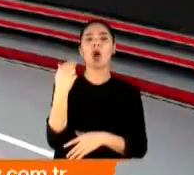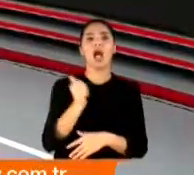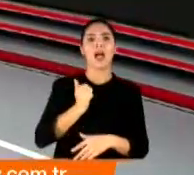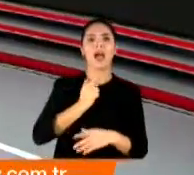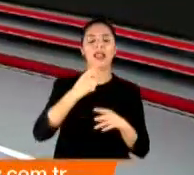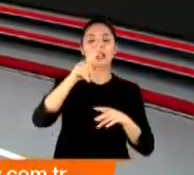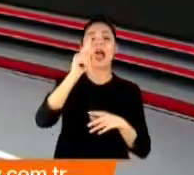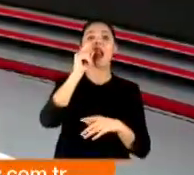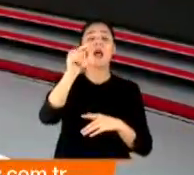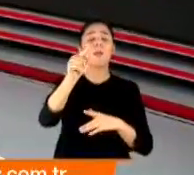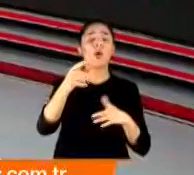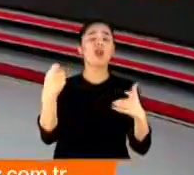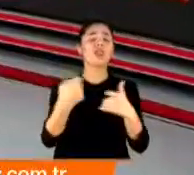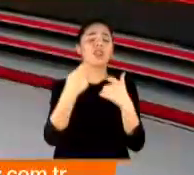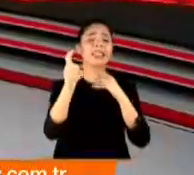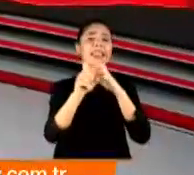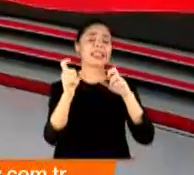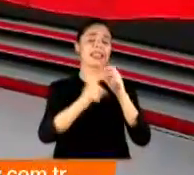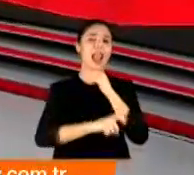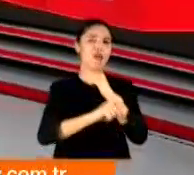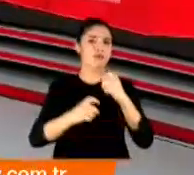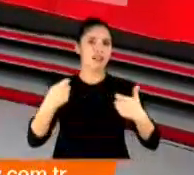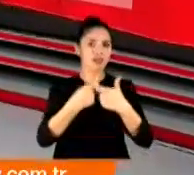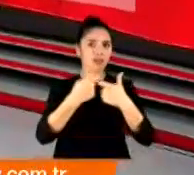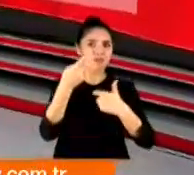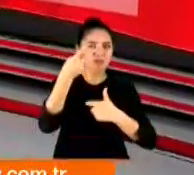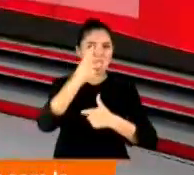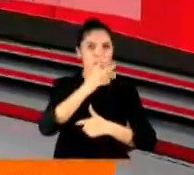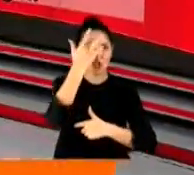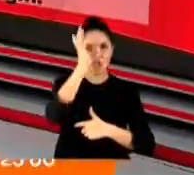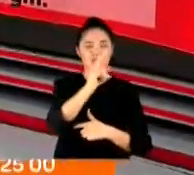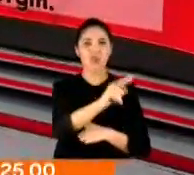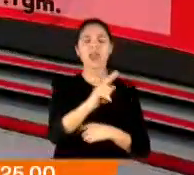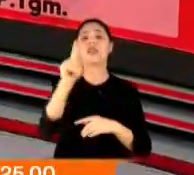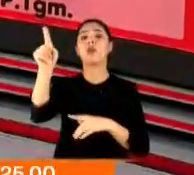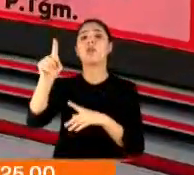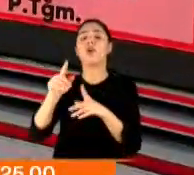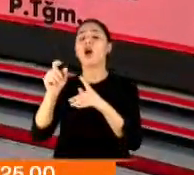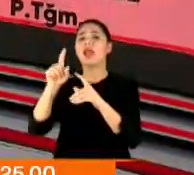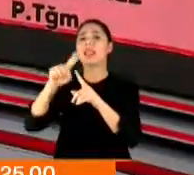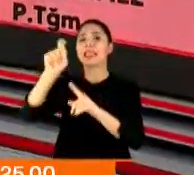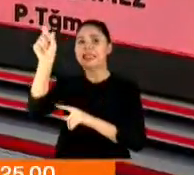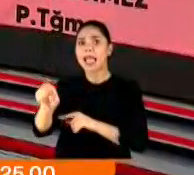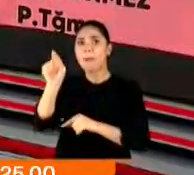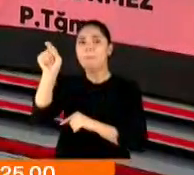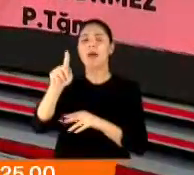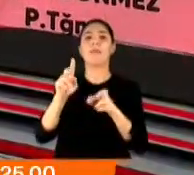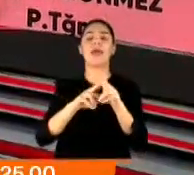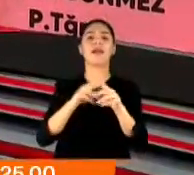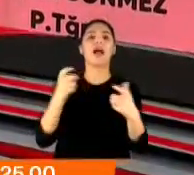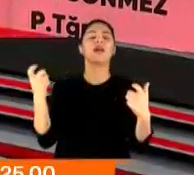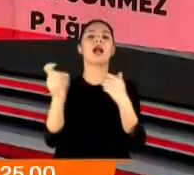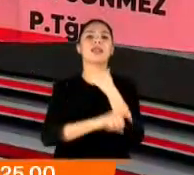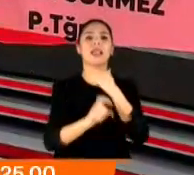girişimdeki PKK'lı teröristlerle çıkan çatışmada şehit olmuştu. Teğmen Burhan Sönmez'se Şırnak'ta teslim olan PKK'lı teröristleri karşılarken